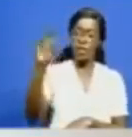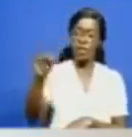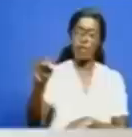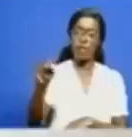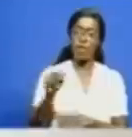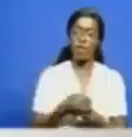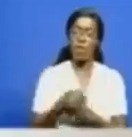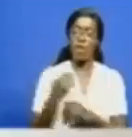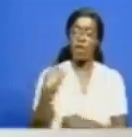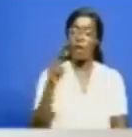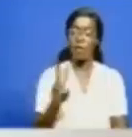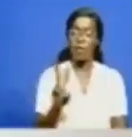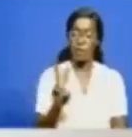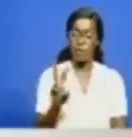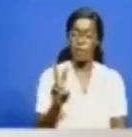Ya pili,